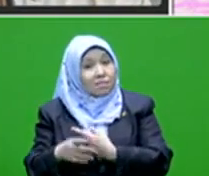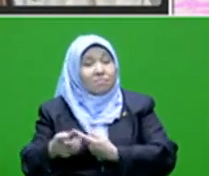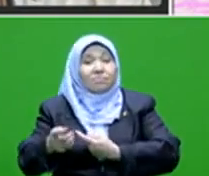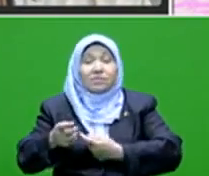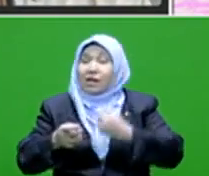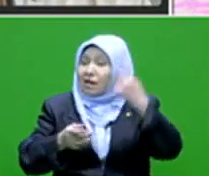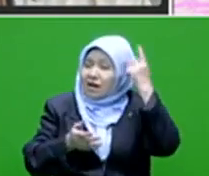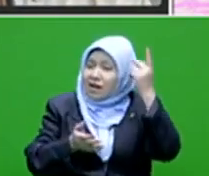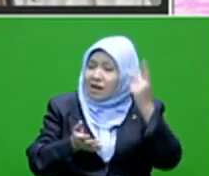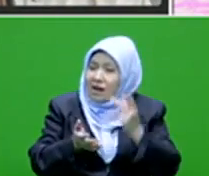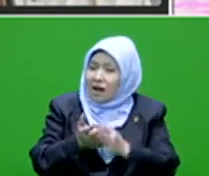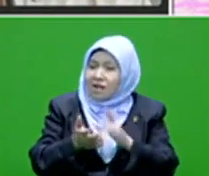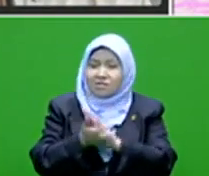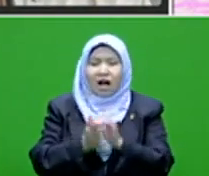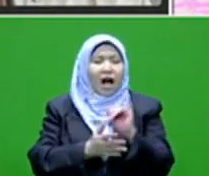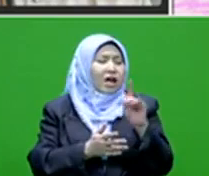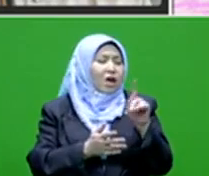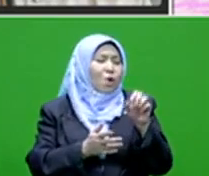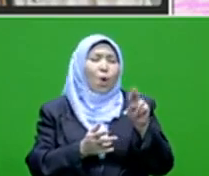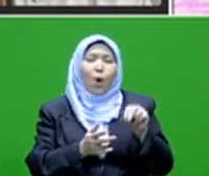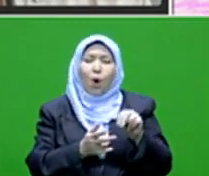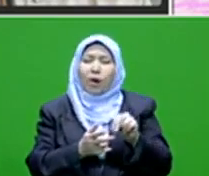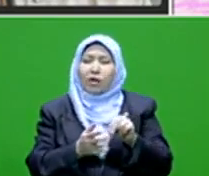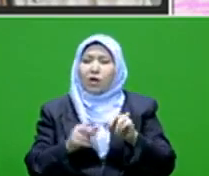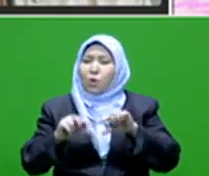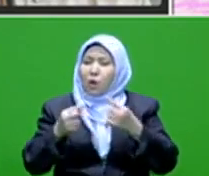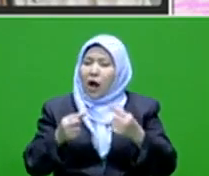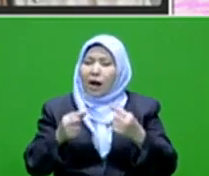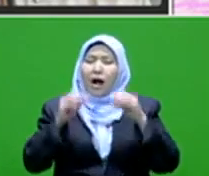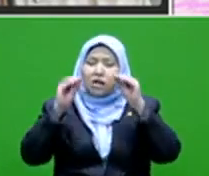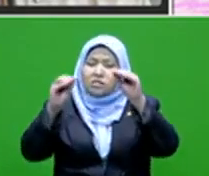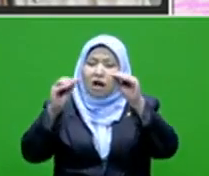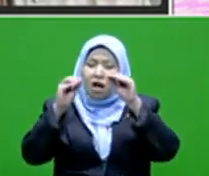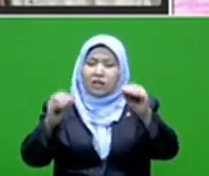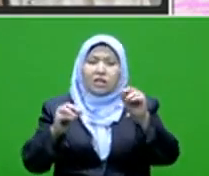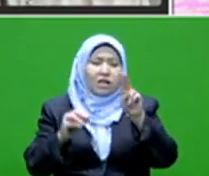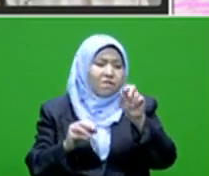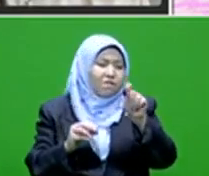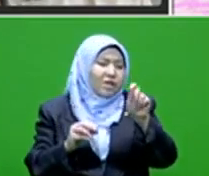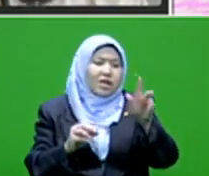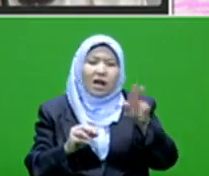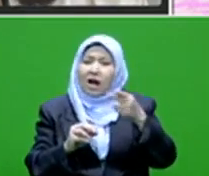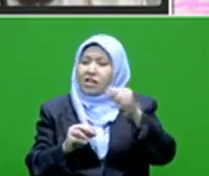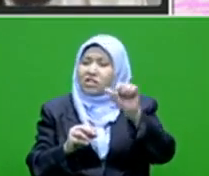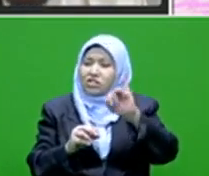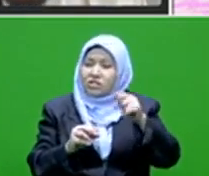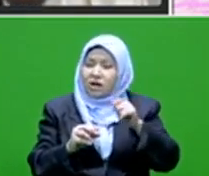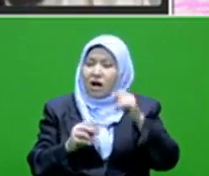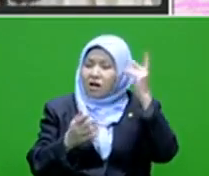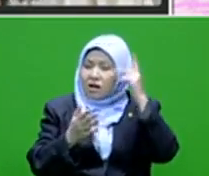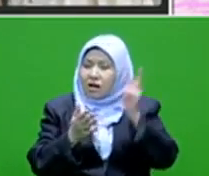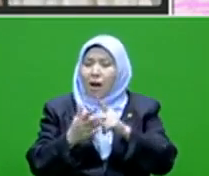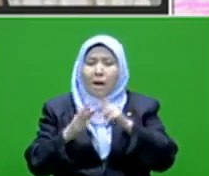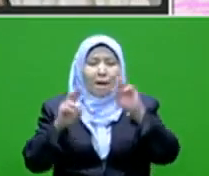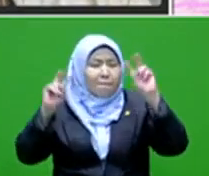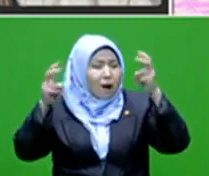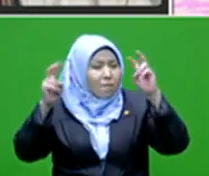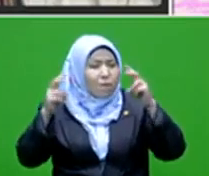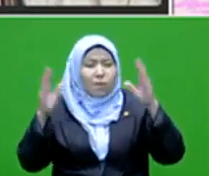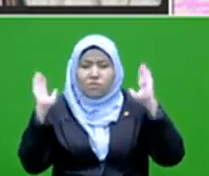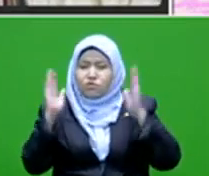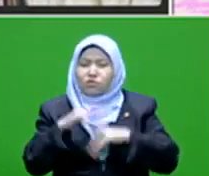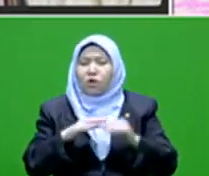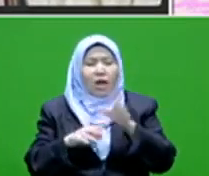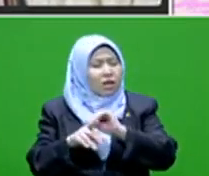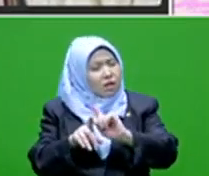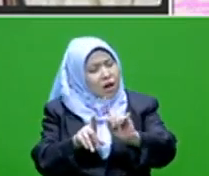Don sebagai ikon Al-Quran, mengajar di TV Al-Hijrah, Al-Quran, mengenal huruf, tajwid, mengajar bab apa ni, salat, bersuci